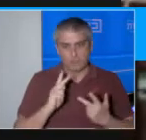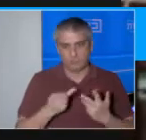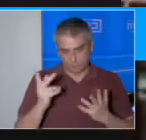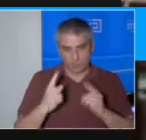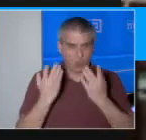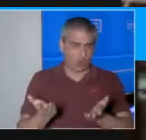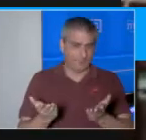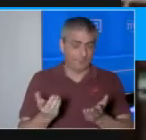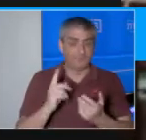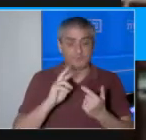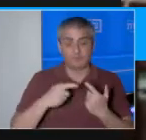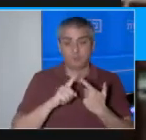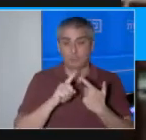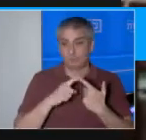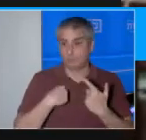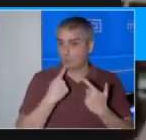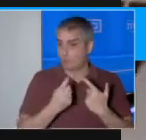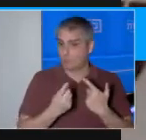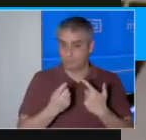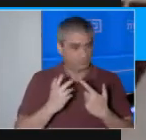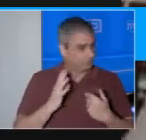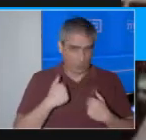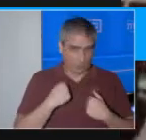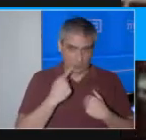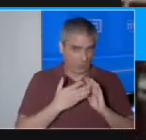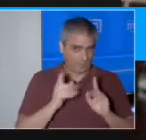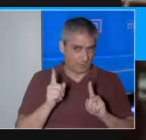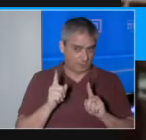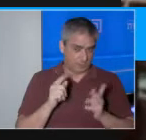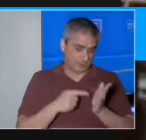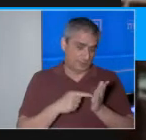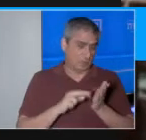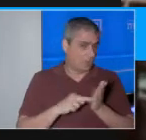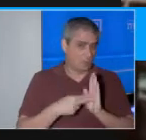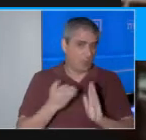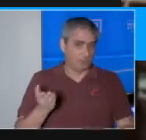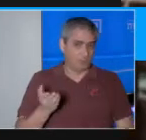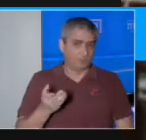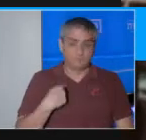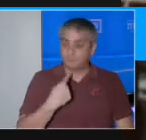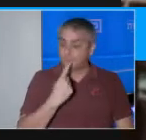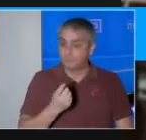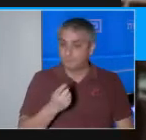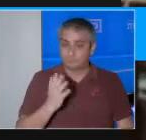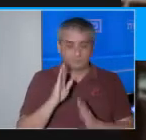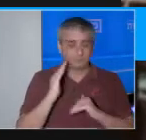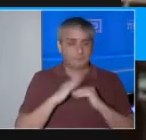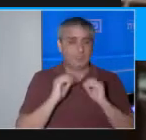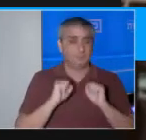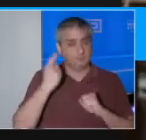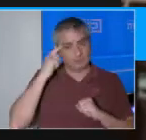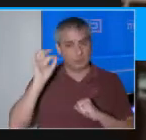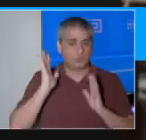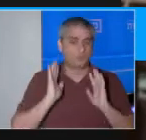זה מה שקורה. הדבר השני שאנחנו אמרנו שעשה, ולא אנחנו אמרנו מתוך סיבות פוליטיות, אלא אמרנו את זה על בסיס